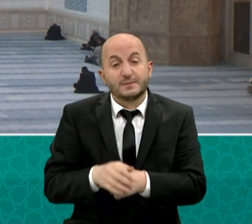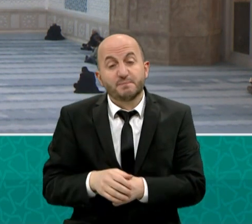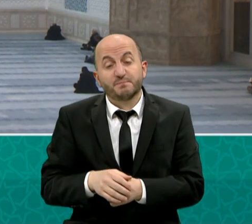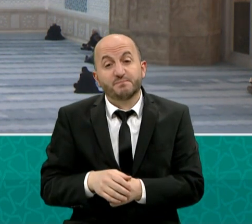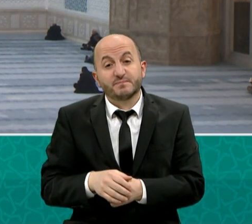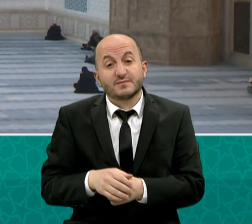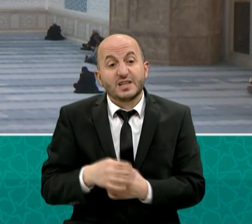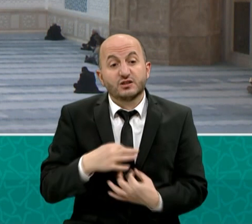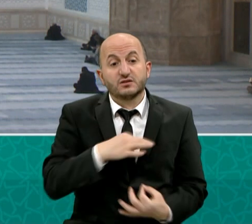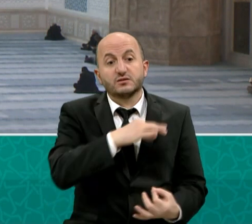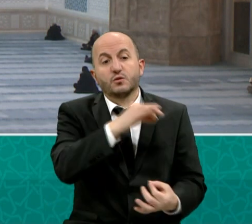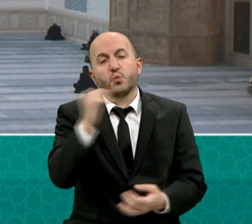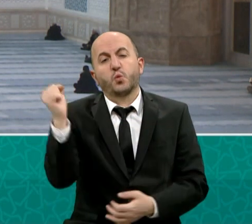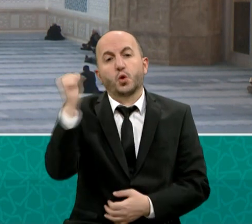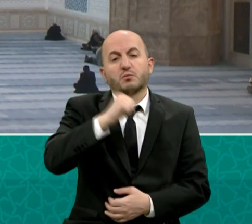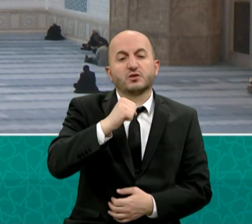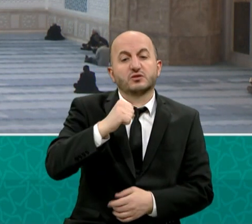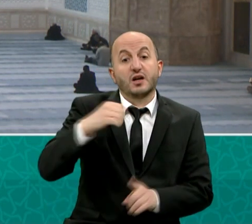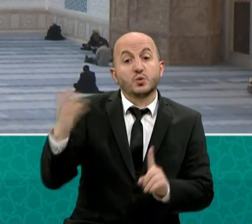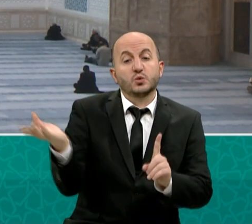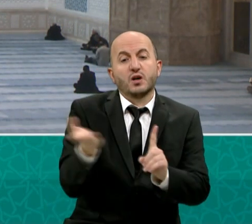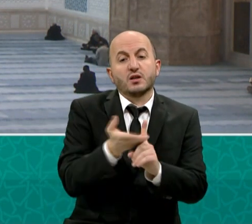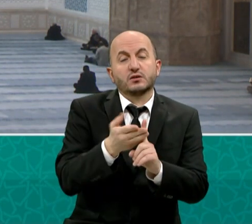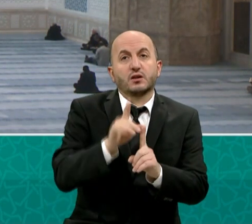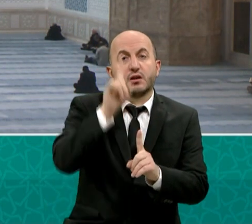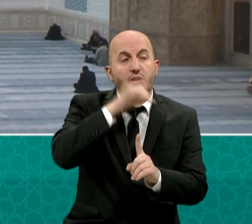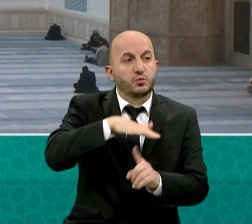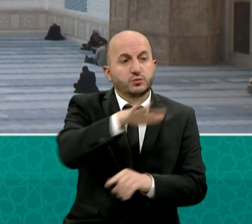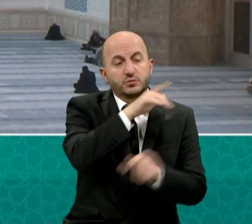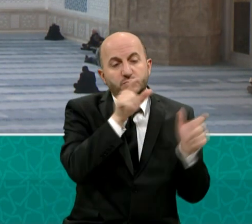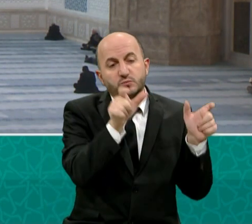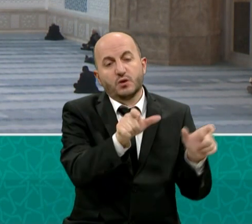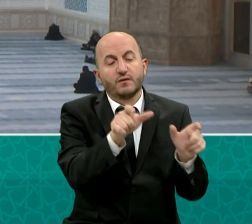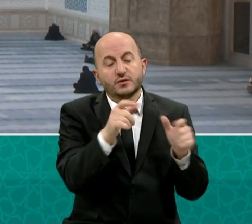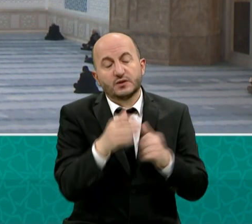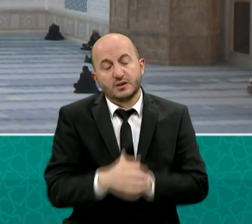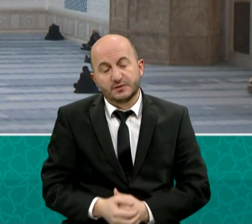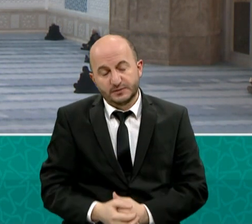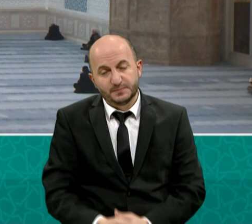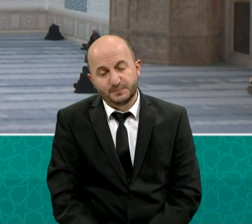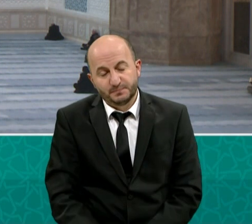insanlık düşmanlarının şer ve tuzaklarından Rabbim cümlemizi muhafaza eylesin.